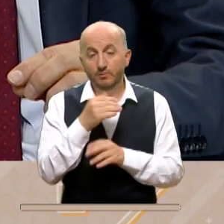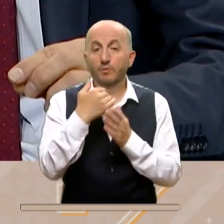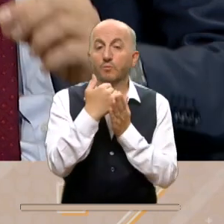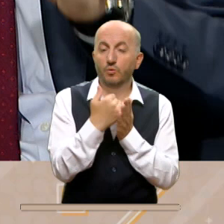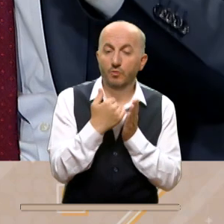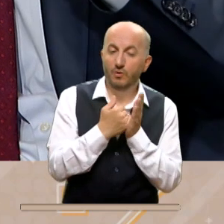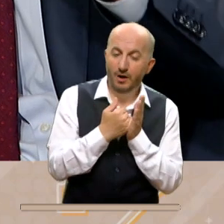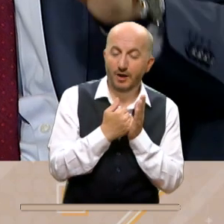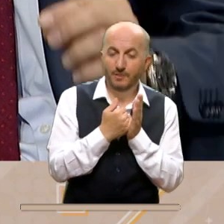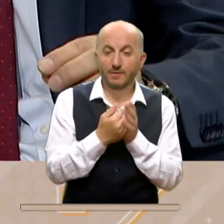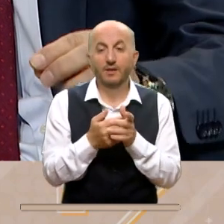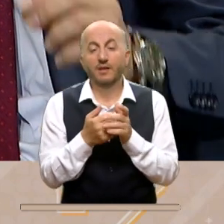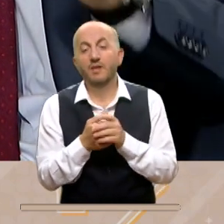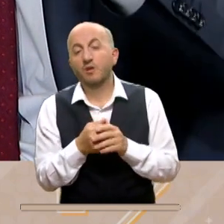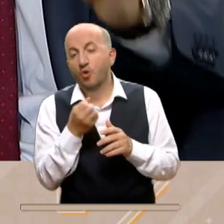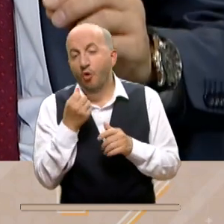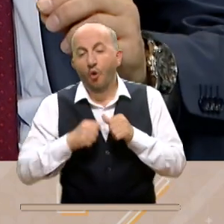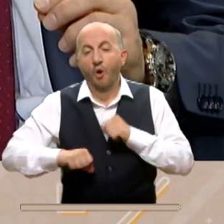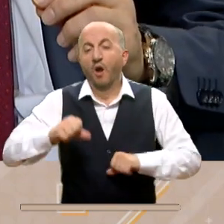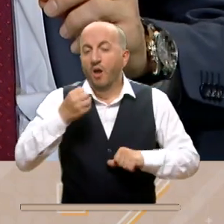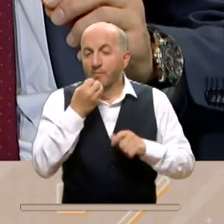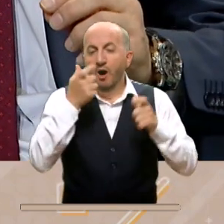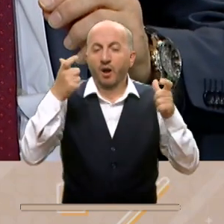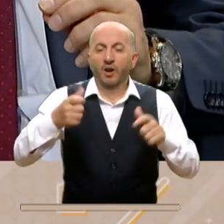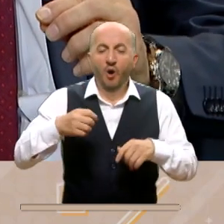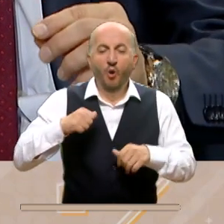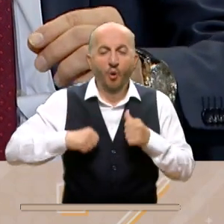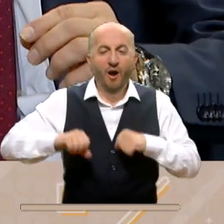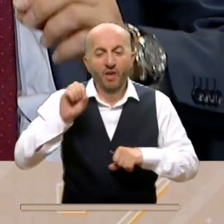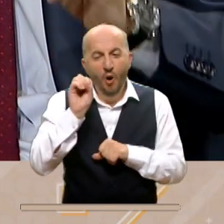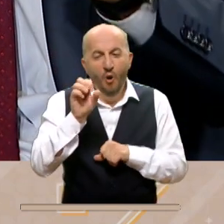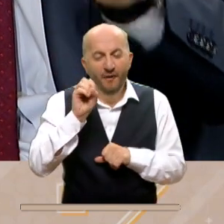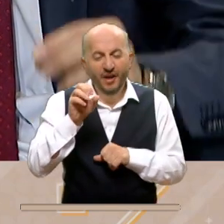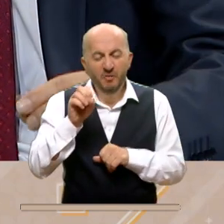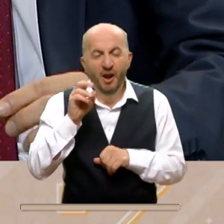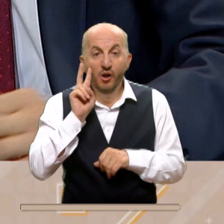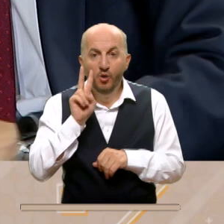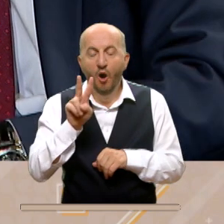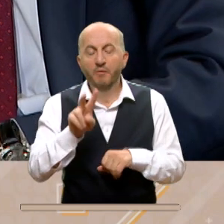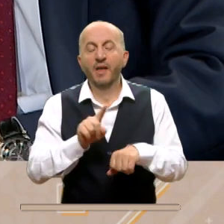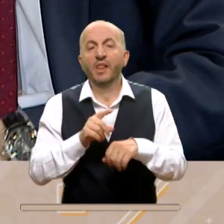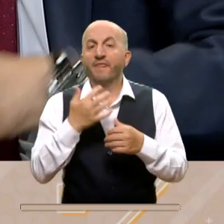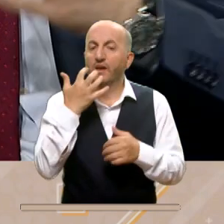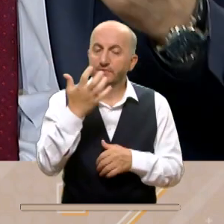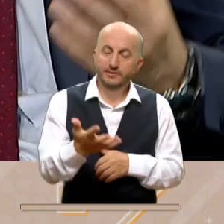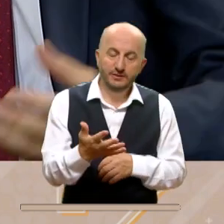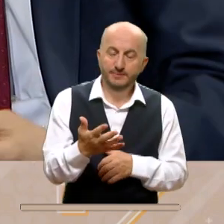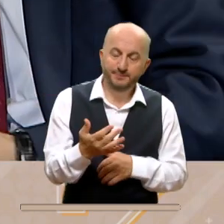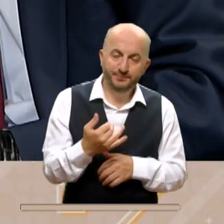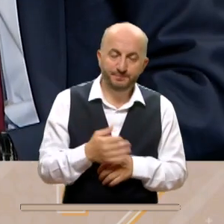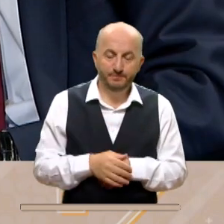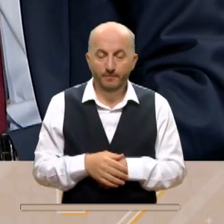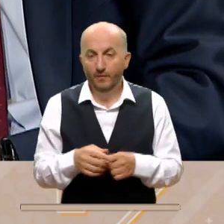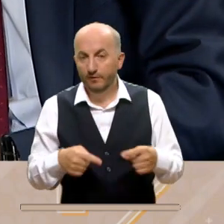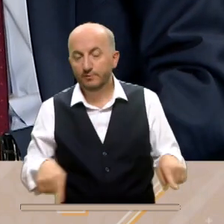programları, yerleşkeyi, hocalarını görmelerini tavsiye ederim. Muhakkak üniversiteleri ziyaret etsinler. O ortamları, o